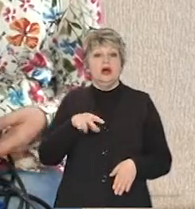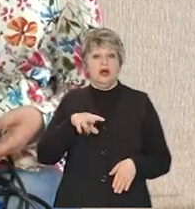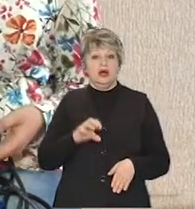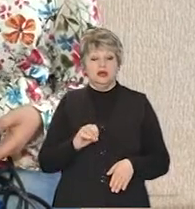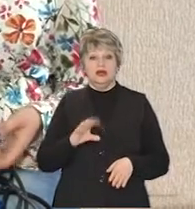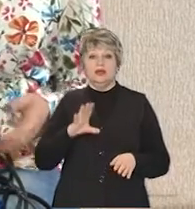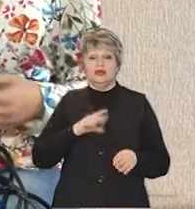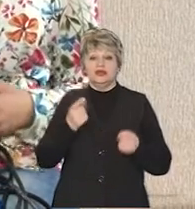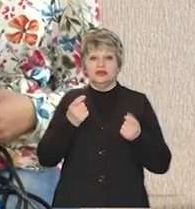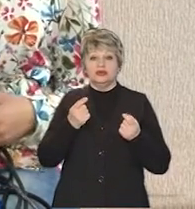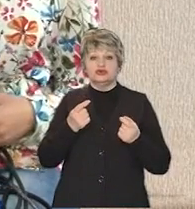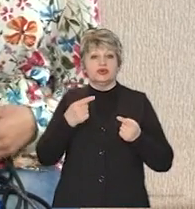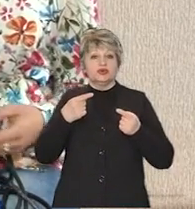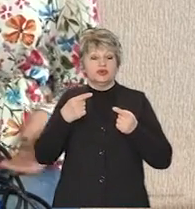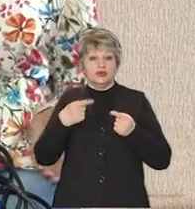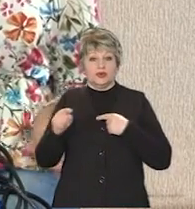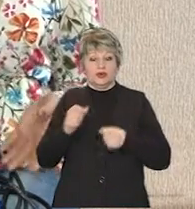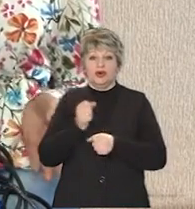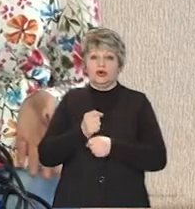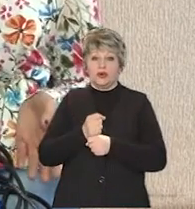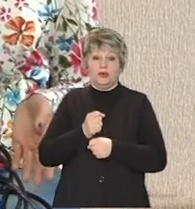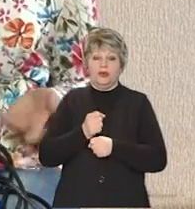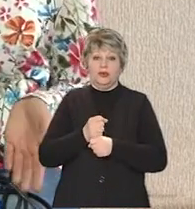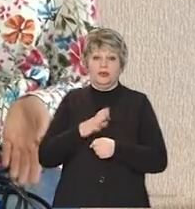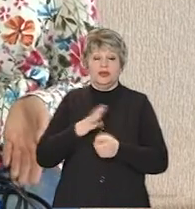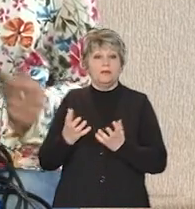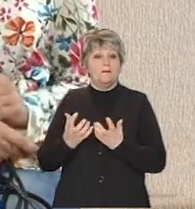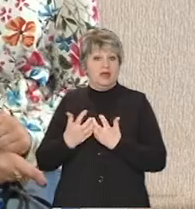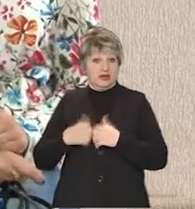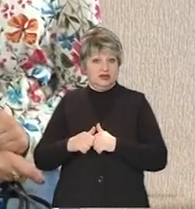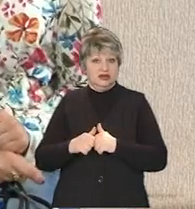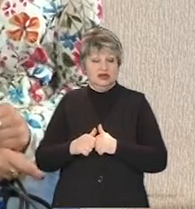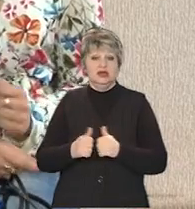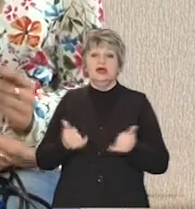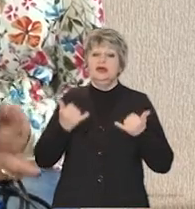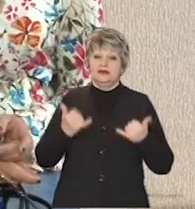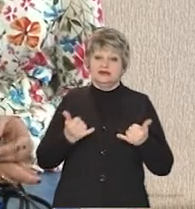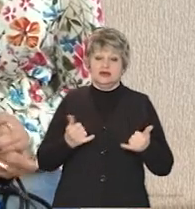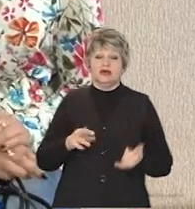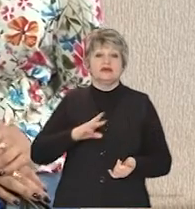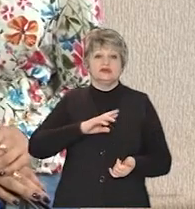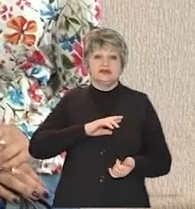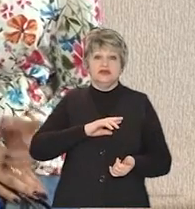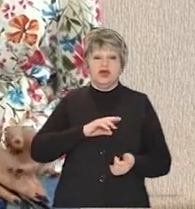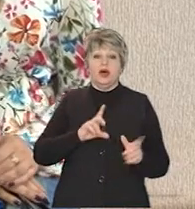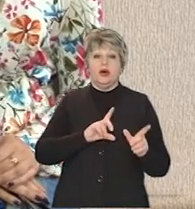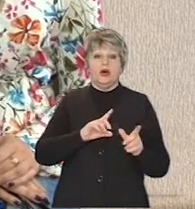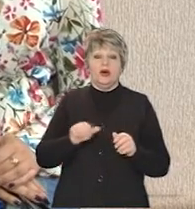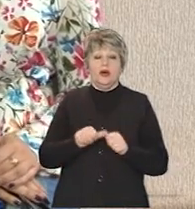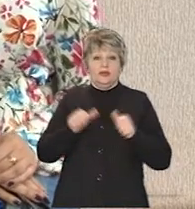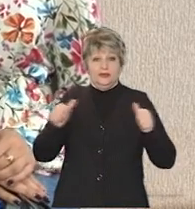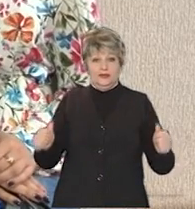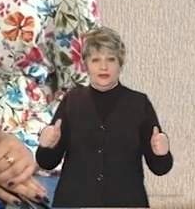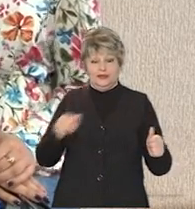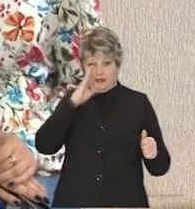мені здається, що трішки іншого кольору, але принцип роботи той же, механічний. Зараз я з'їхала від